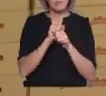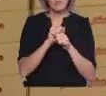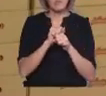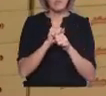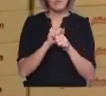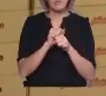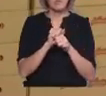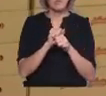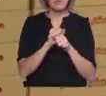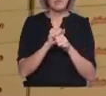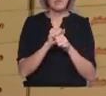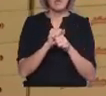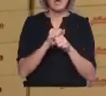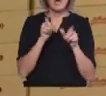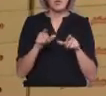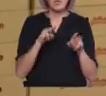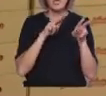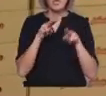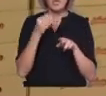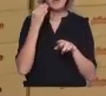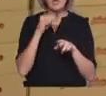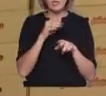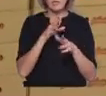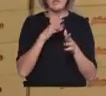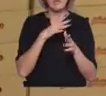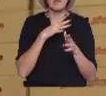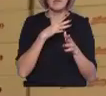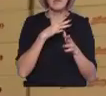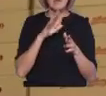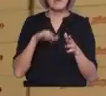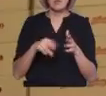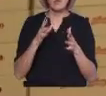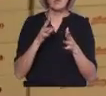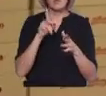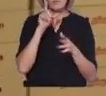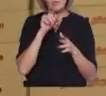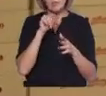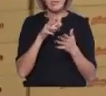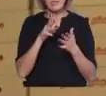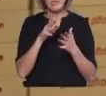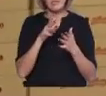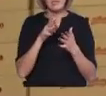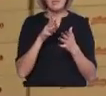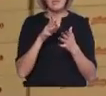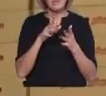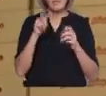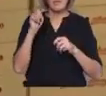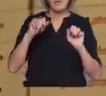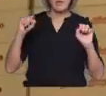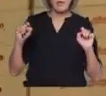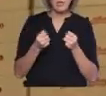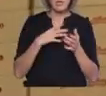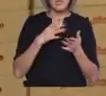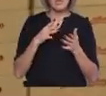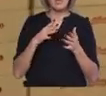этапах контролируют процесс, контроль качества. Далее птица заходит в туннель воздушно-капельного охлаждения, где